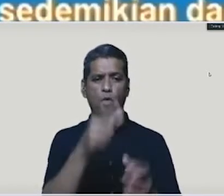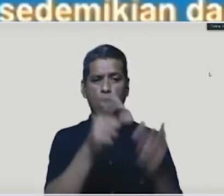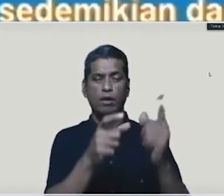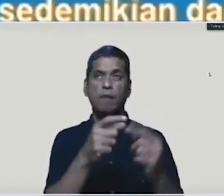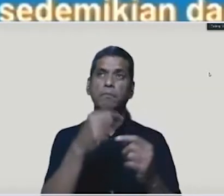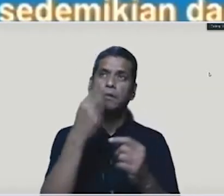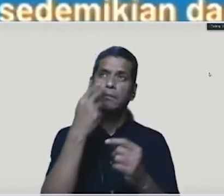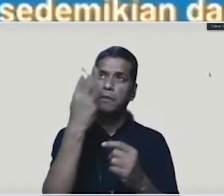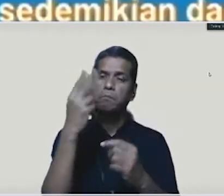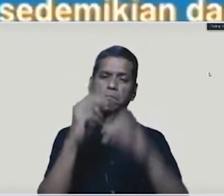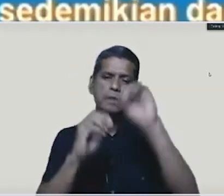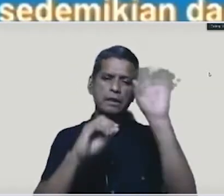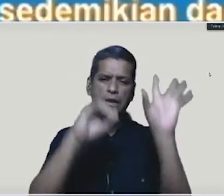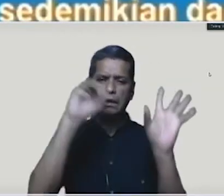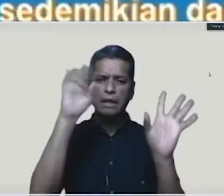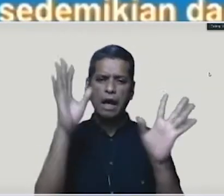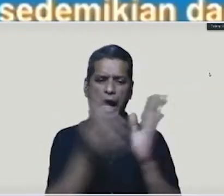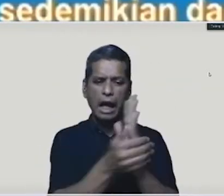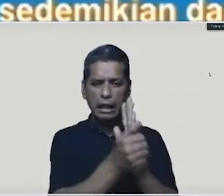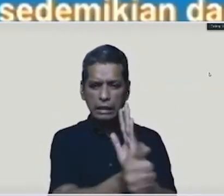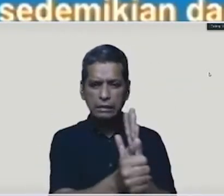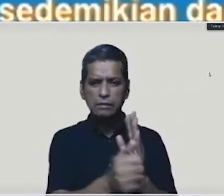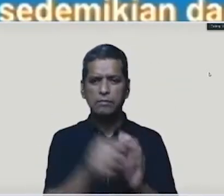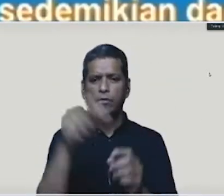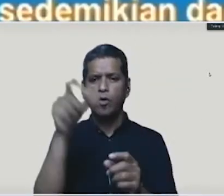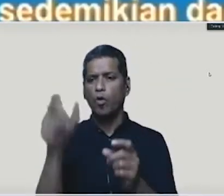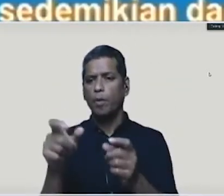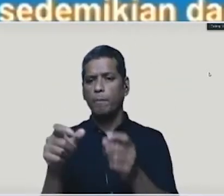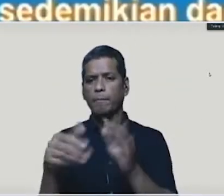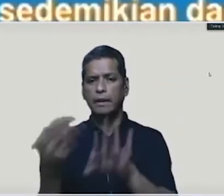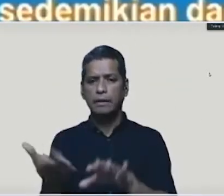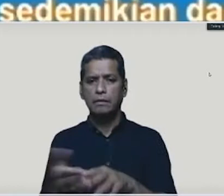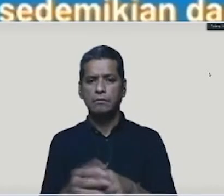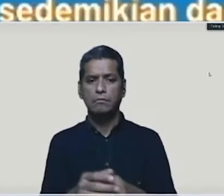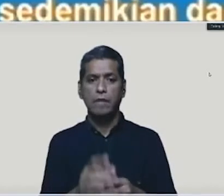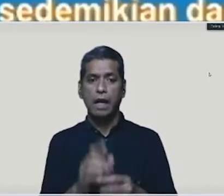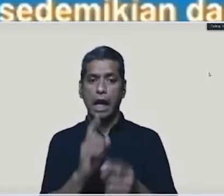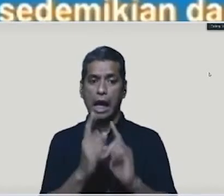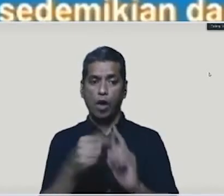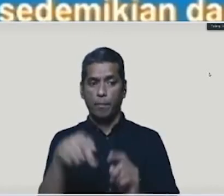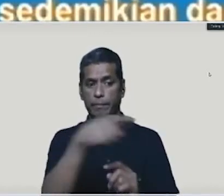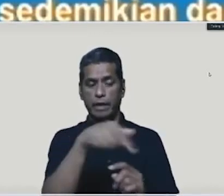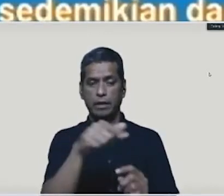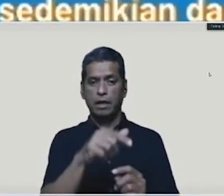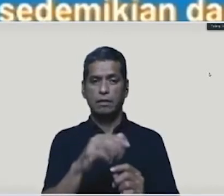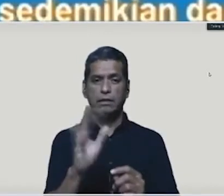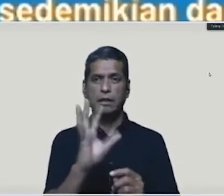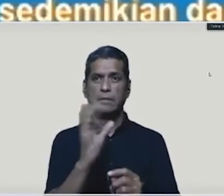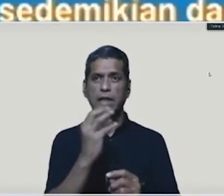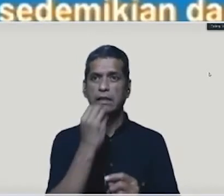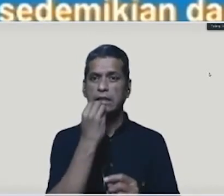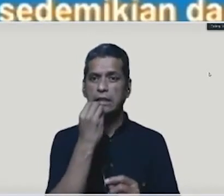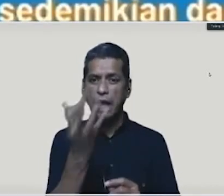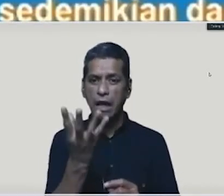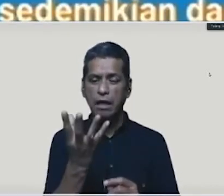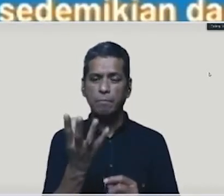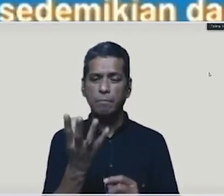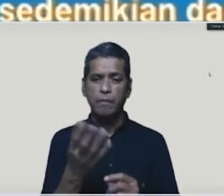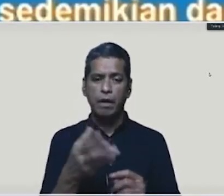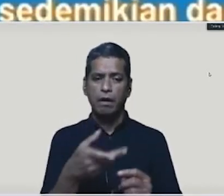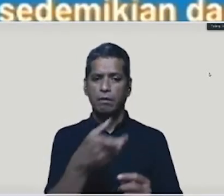Oh minggu ini apa ya nasib daripada saya Sagitarius Apa nasib saya sebagai